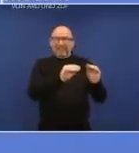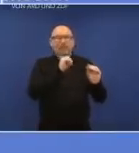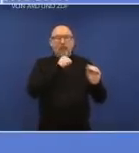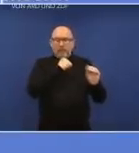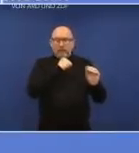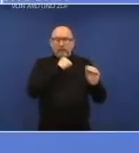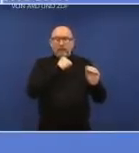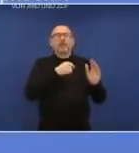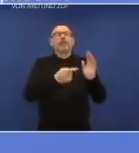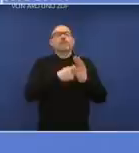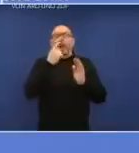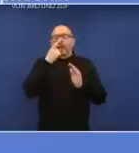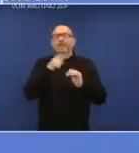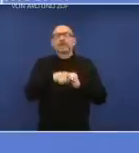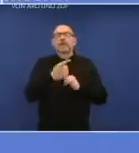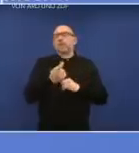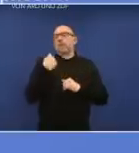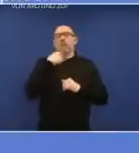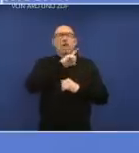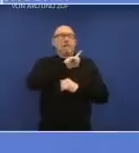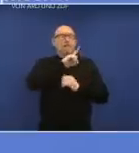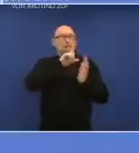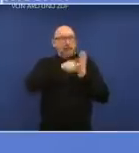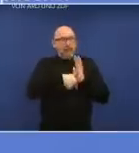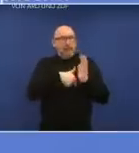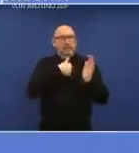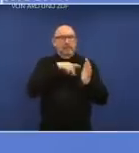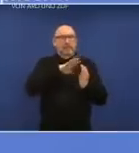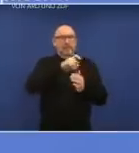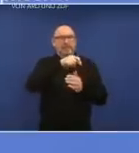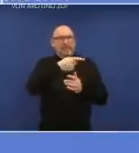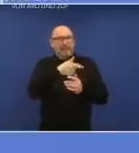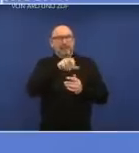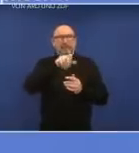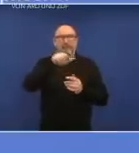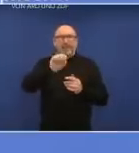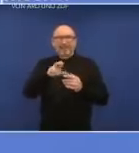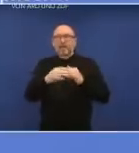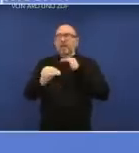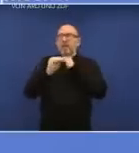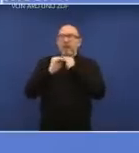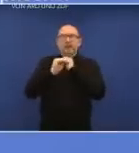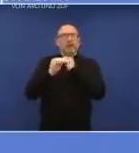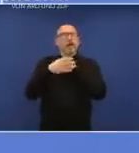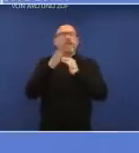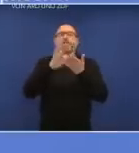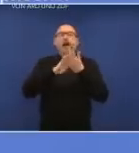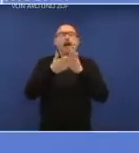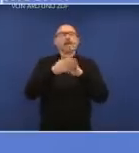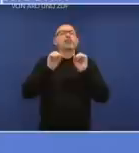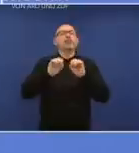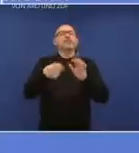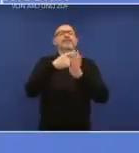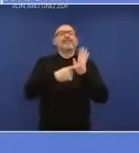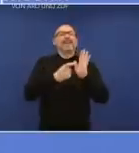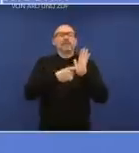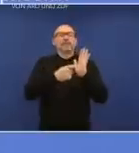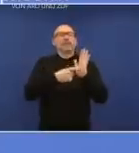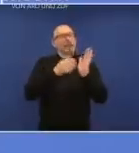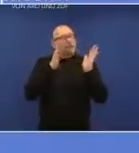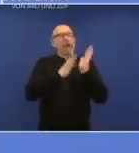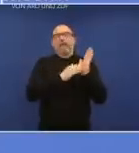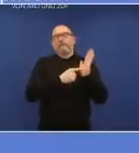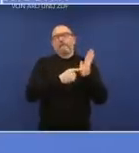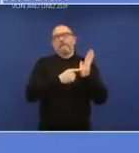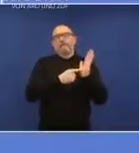bei dem im März letzten Jahres zwischen BMG, den Ländern und BMAS vereinbarten Schutzkriterien. Das ist dann